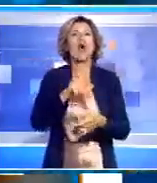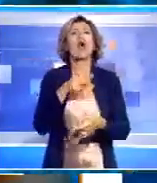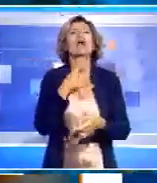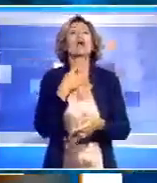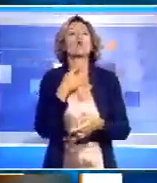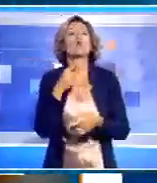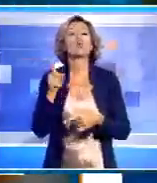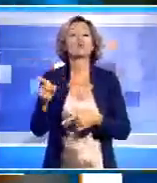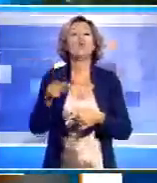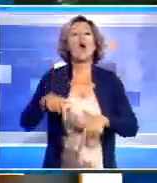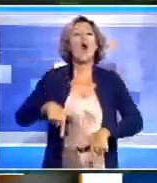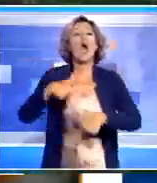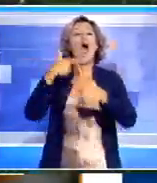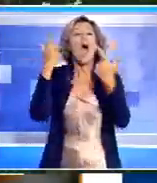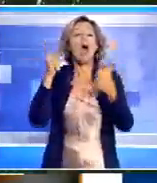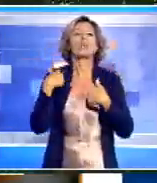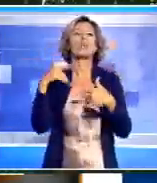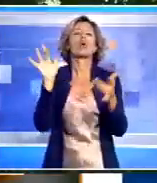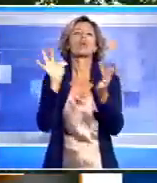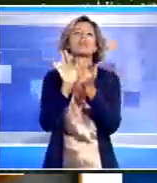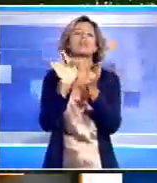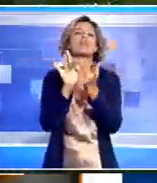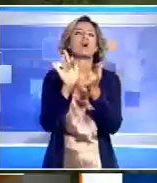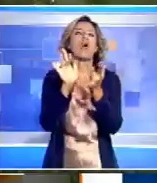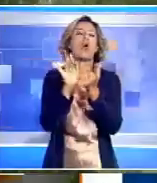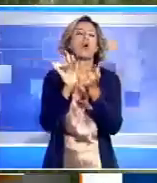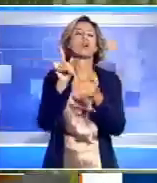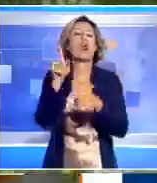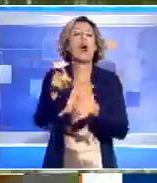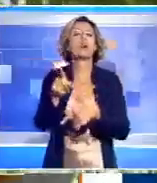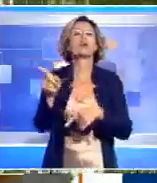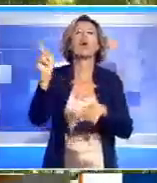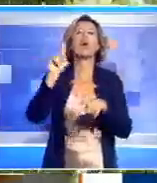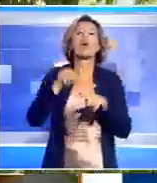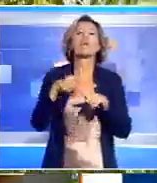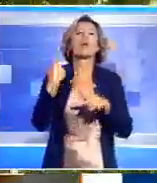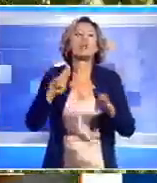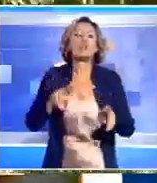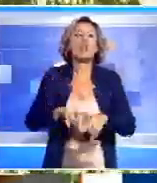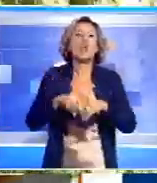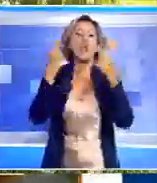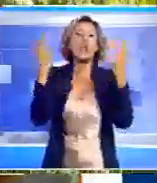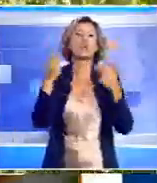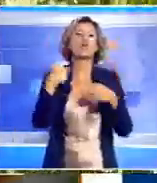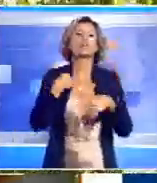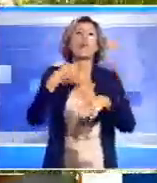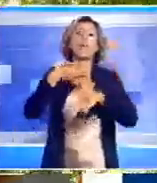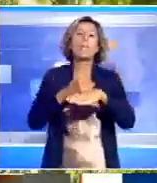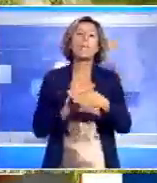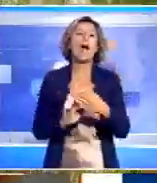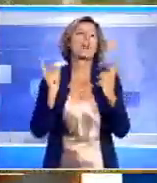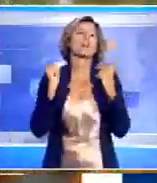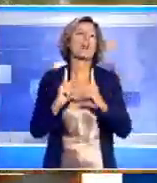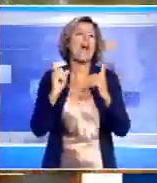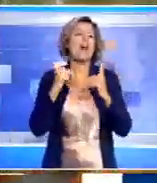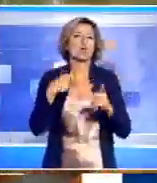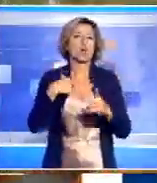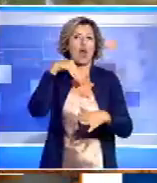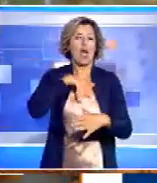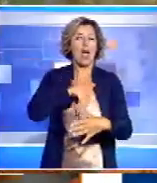un albero, ma si tenta di fondersi spiritualmente con i faggi di rifreddo per riscoprire la parte selvaggia del proprio essere. Mi